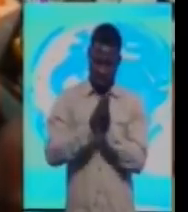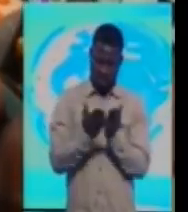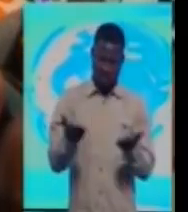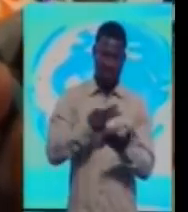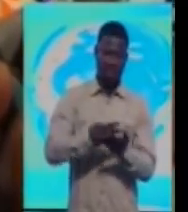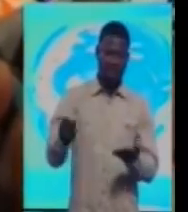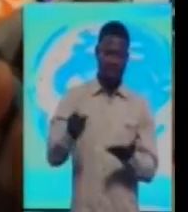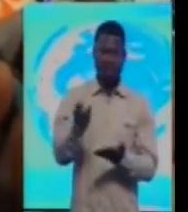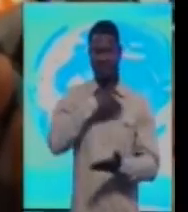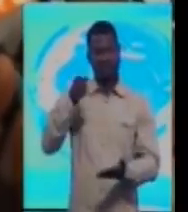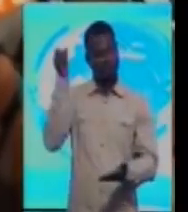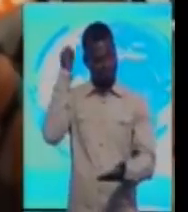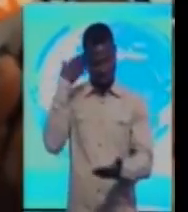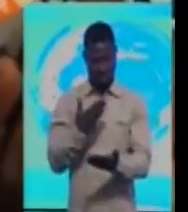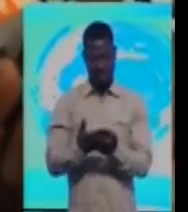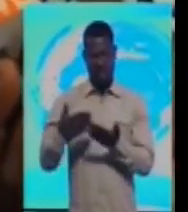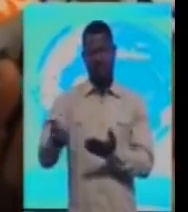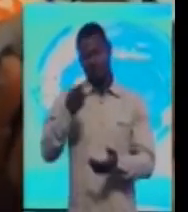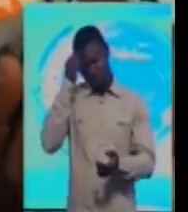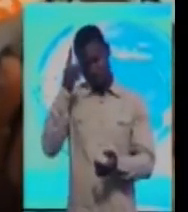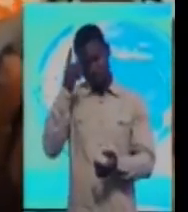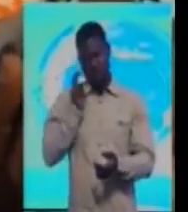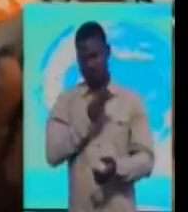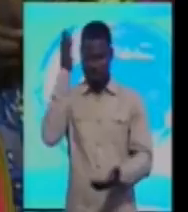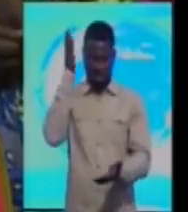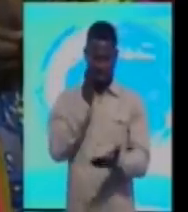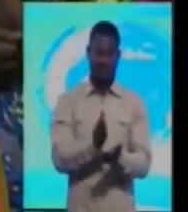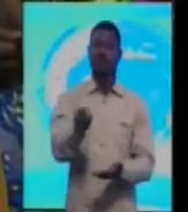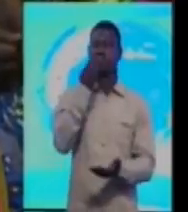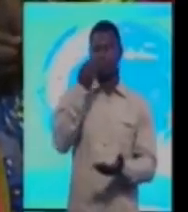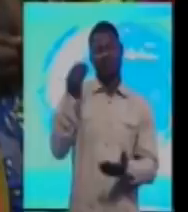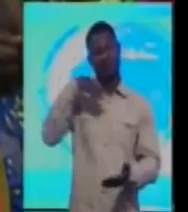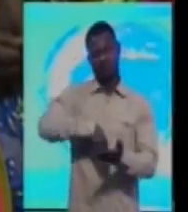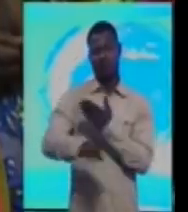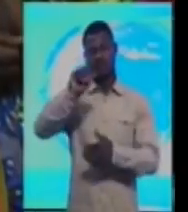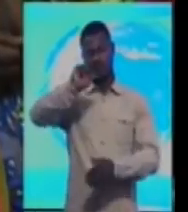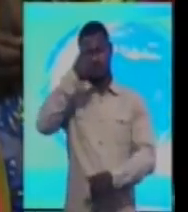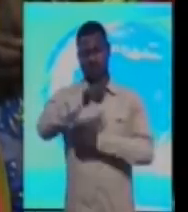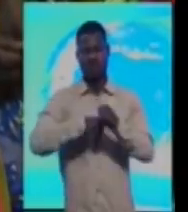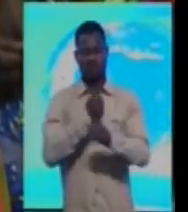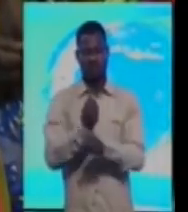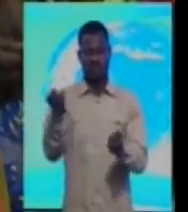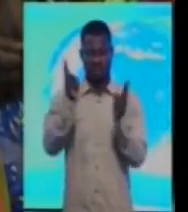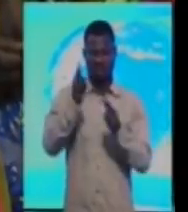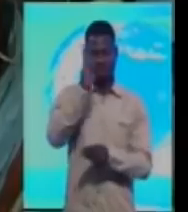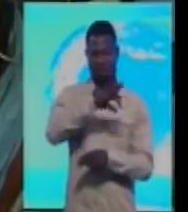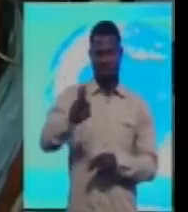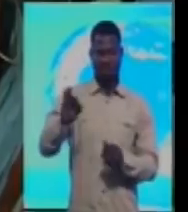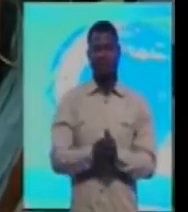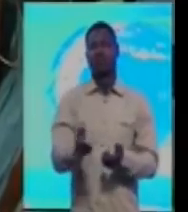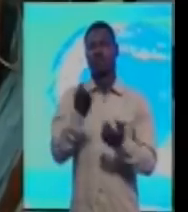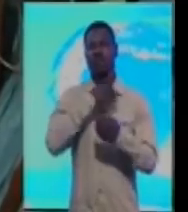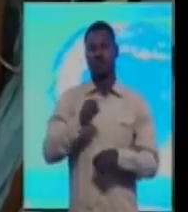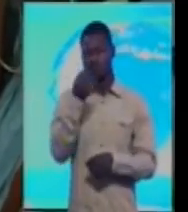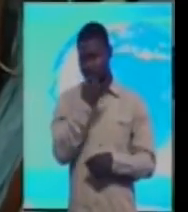allons en tout cas lever la faim en 10 ans au Burkina Faso. Cet ouvrage passe également pour un instrument de base fondamental